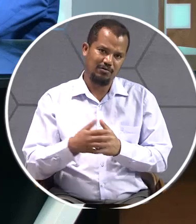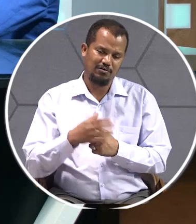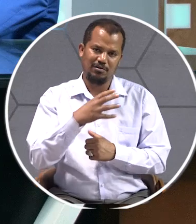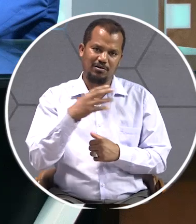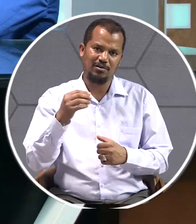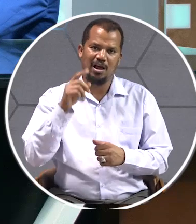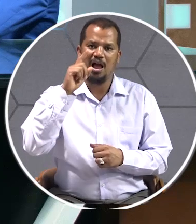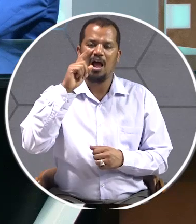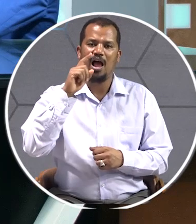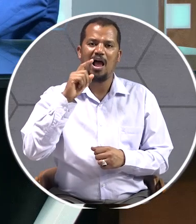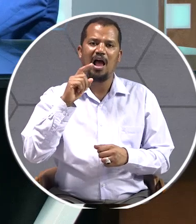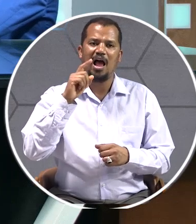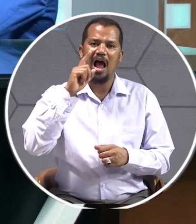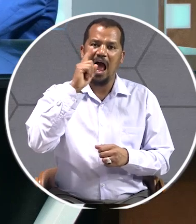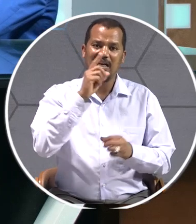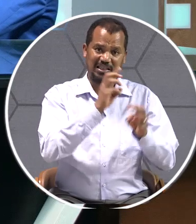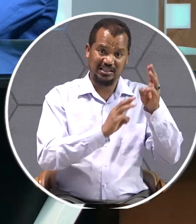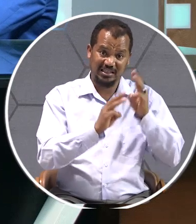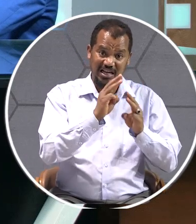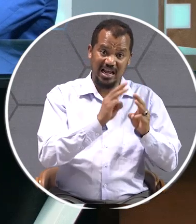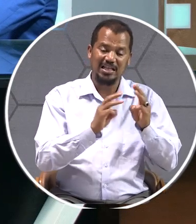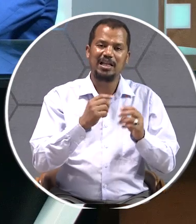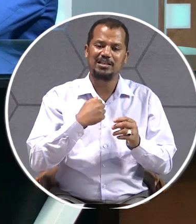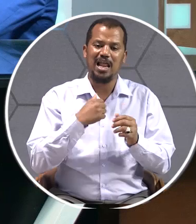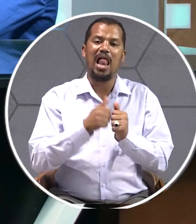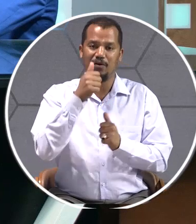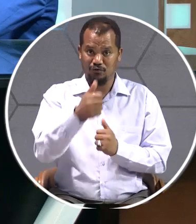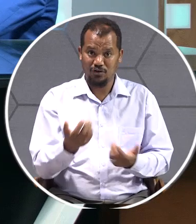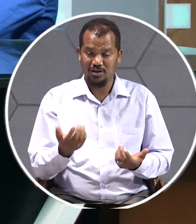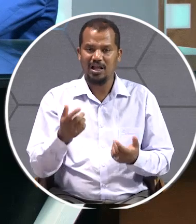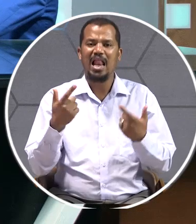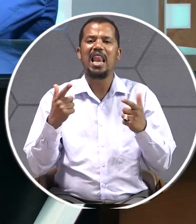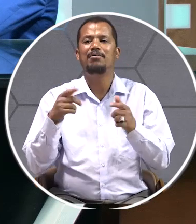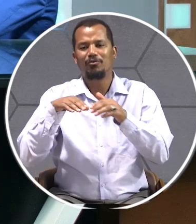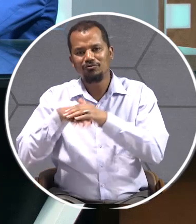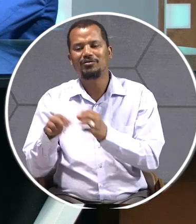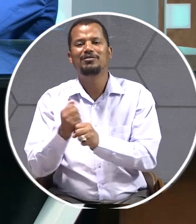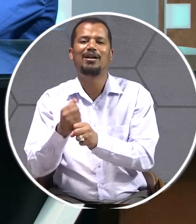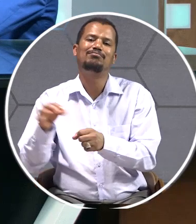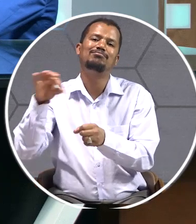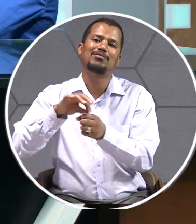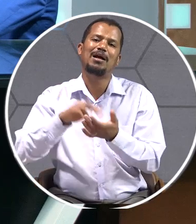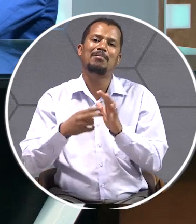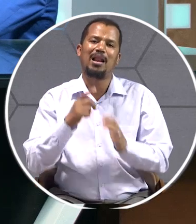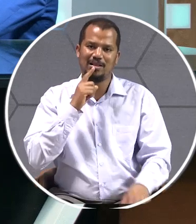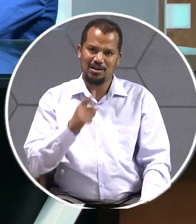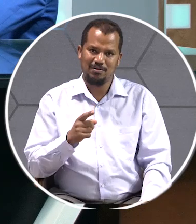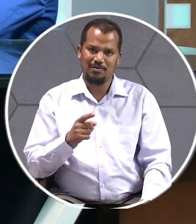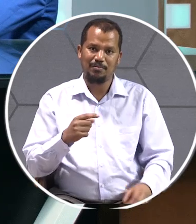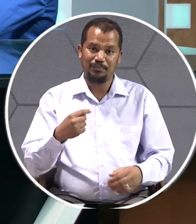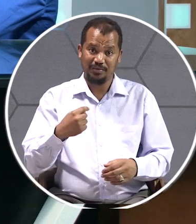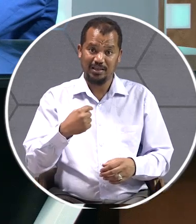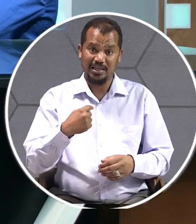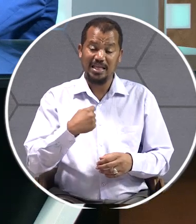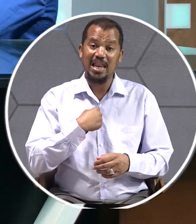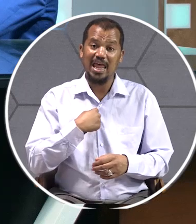عند كسوشيال ساينس عند كساينس شالفن النا لايبرز تقدر كن مالتنو يعني دريم أنا